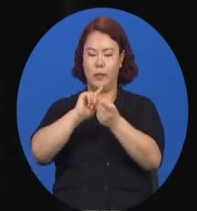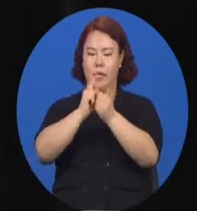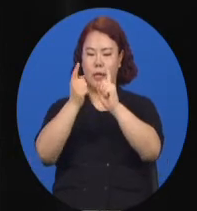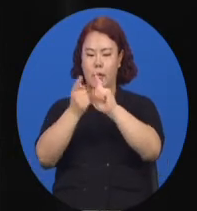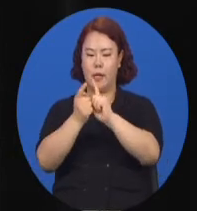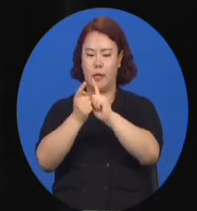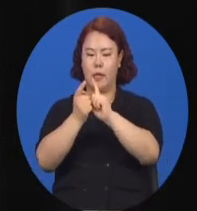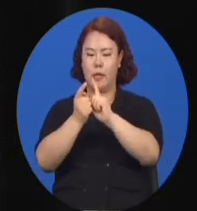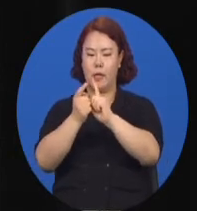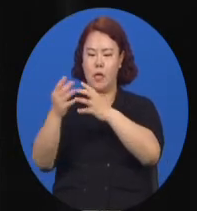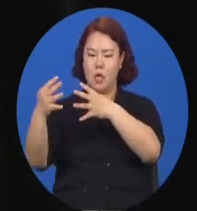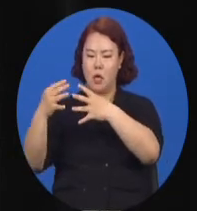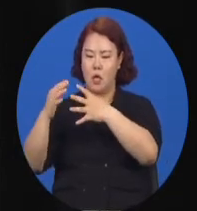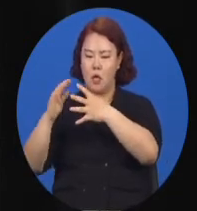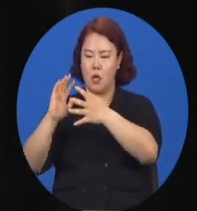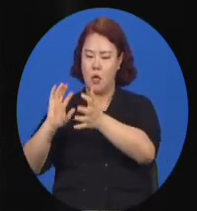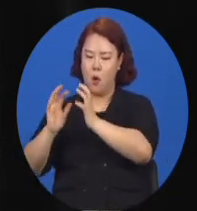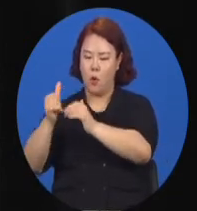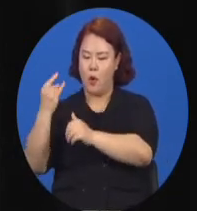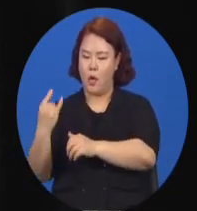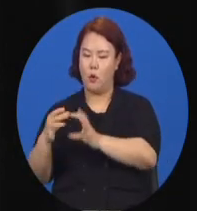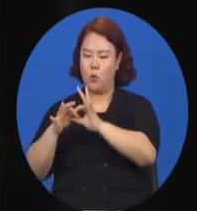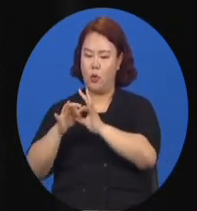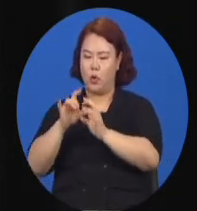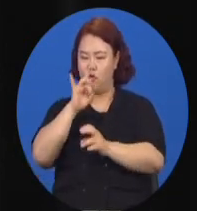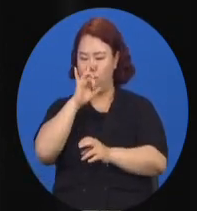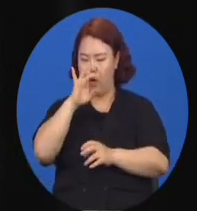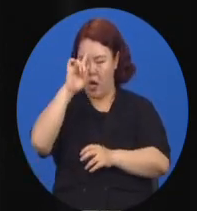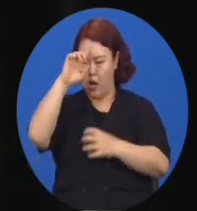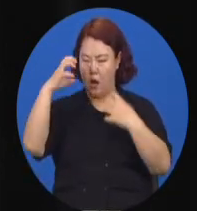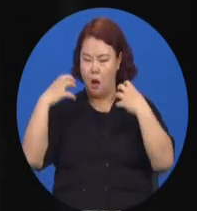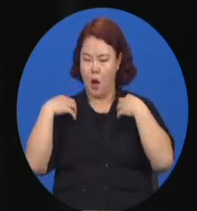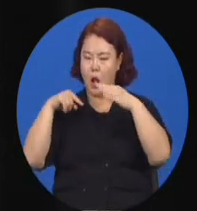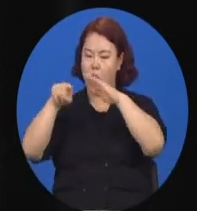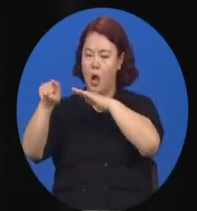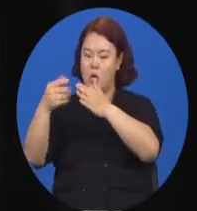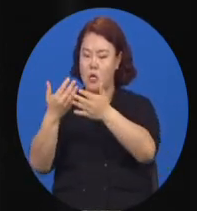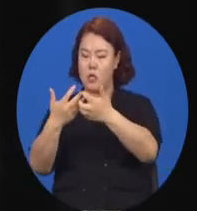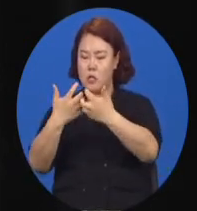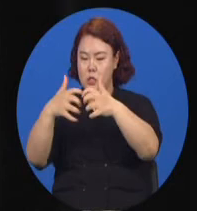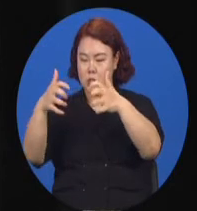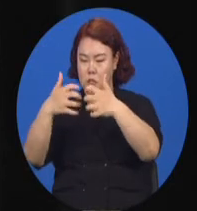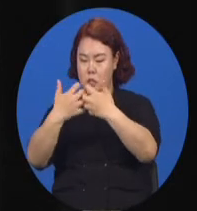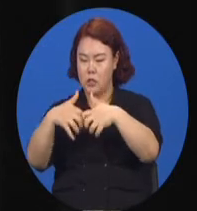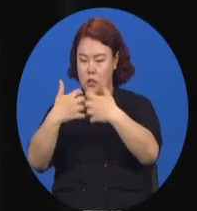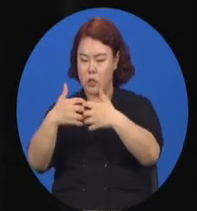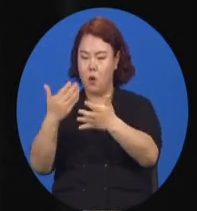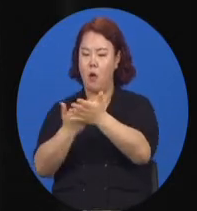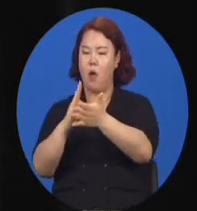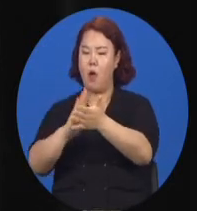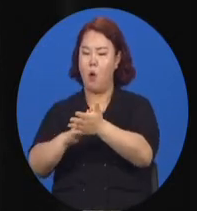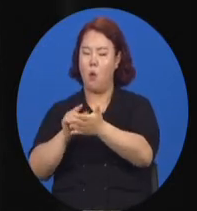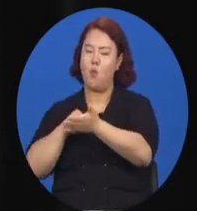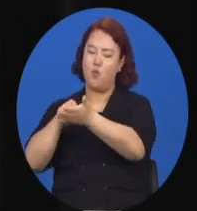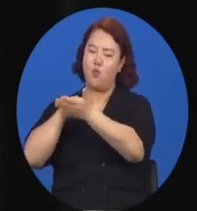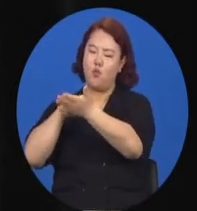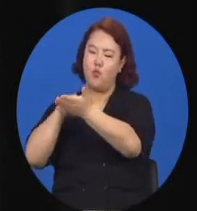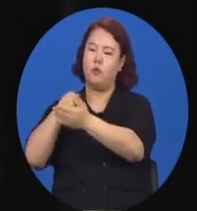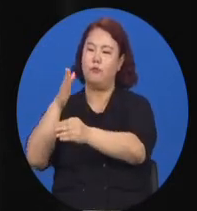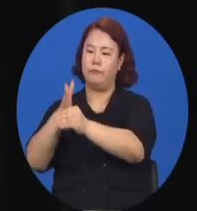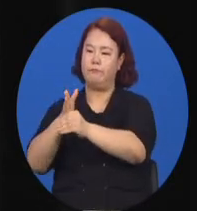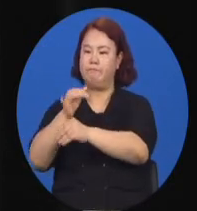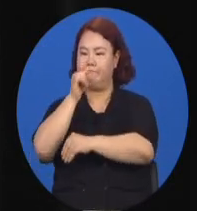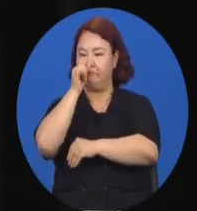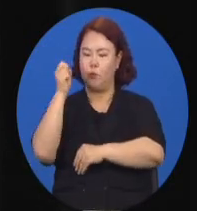통해서 중앙부처에 가서 또 저희들이 시설 개선을 요구하고 있는 등 많은 노력을 해가고 있고 또 저희들이